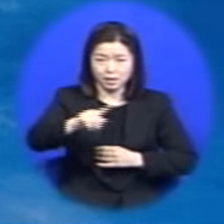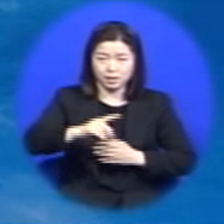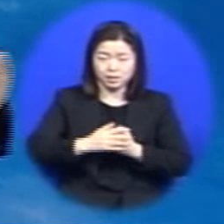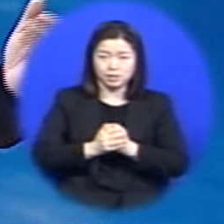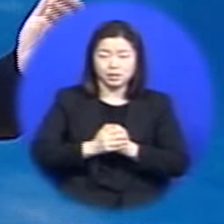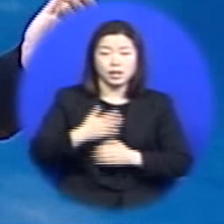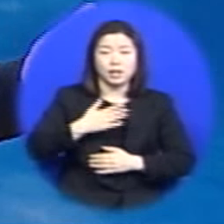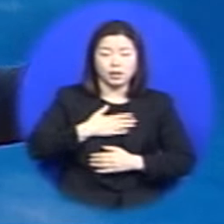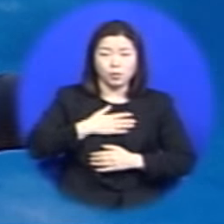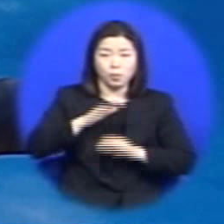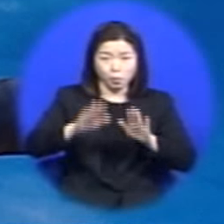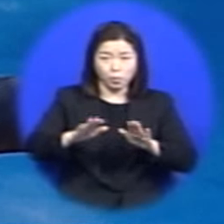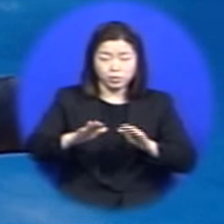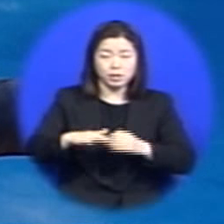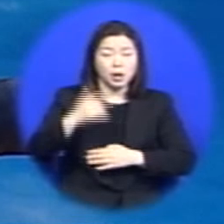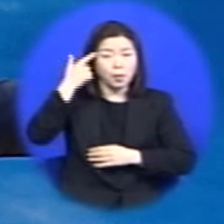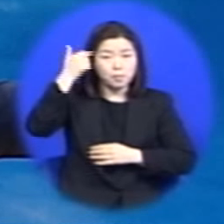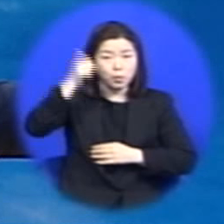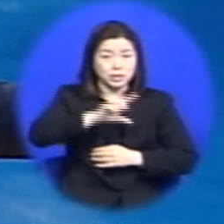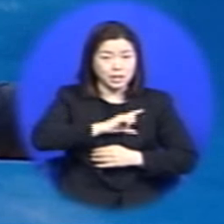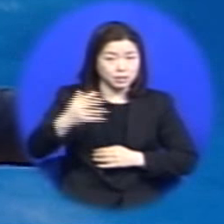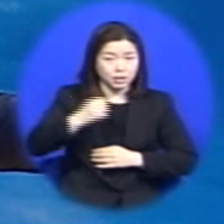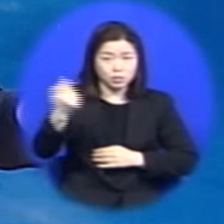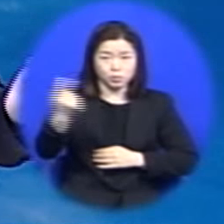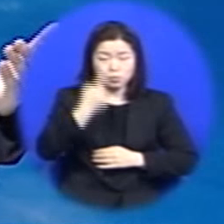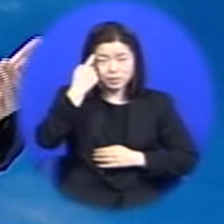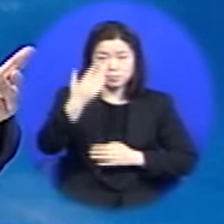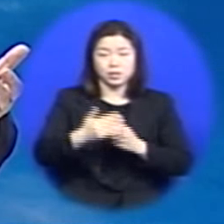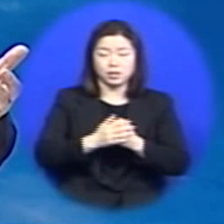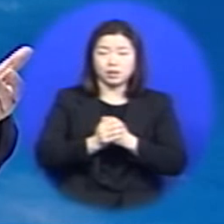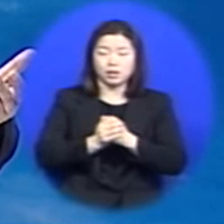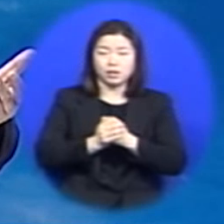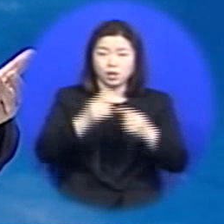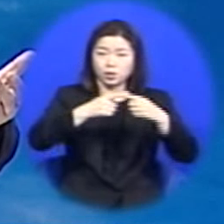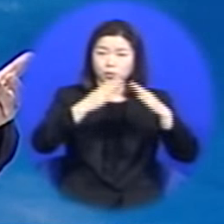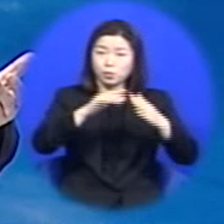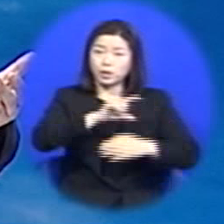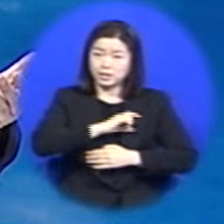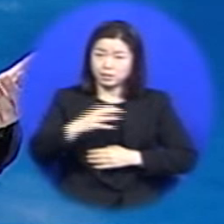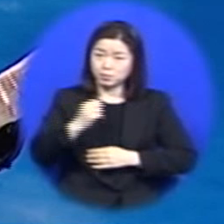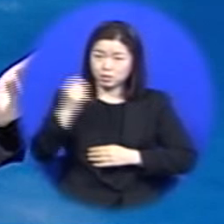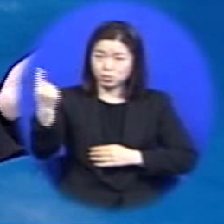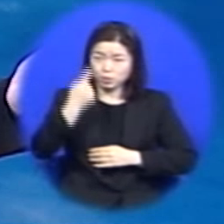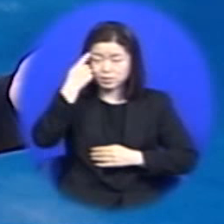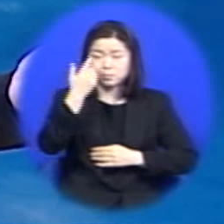여러분, 오늘 목사 이름으로 오셨어요? 교회 이름으로 오셨어요?